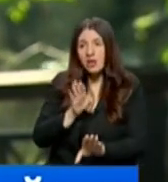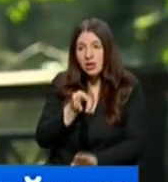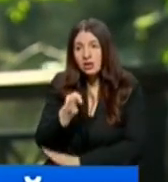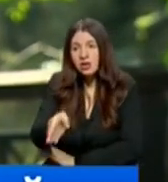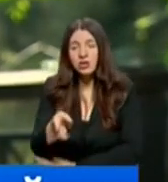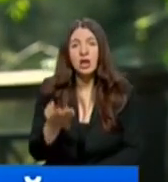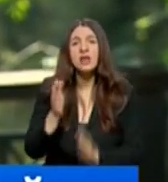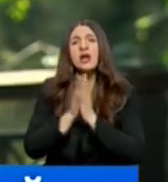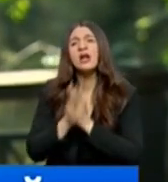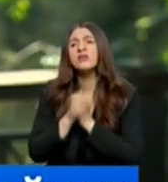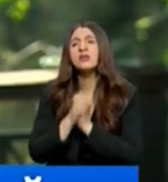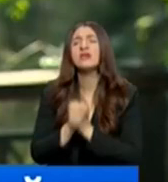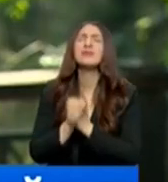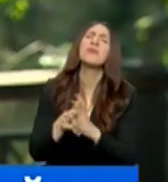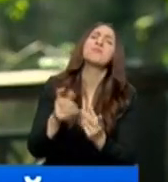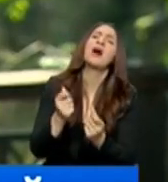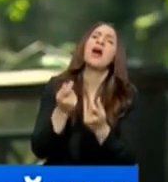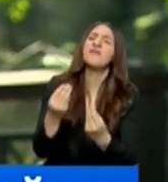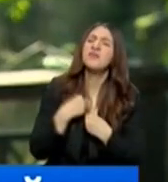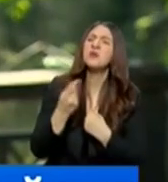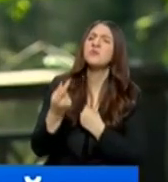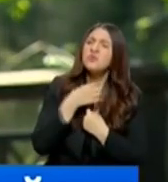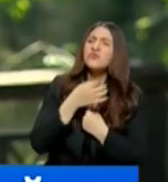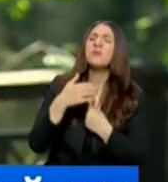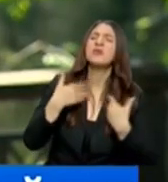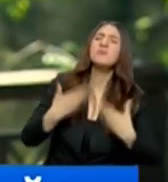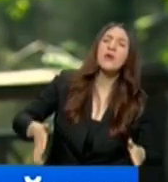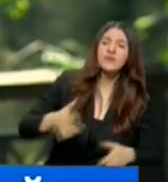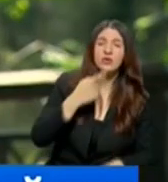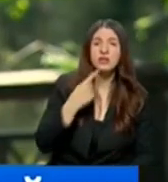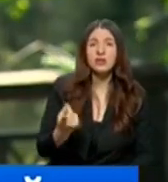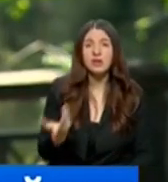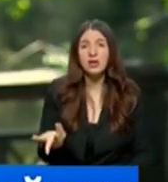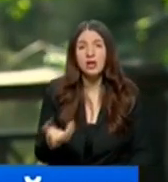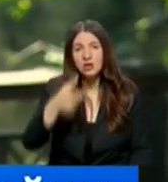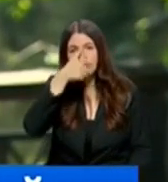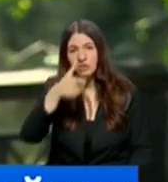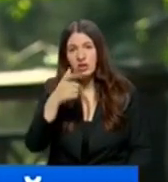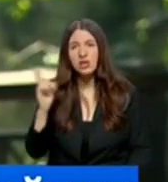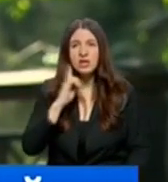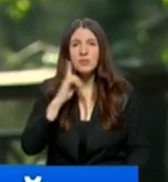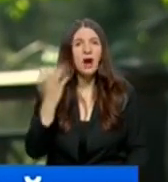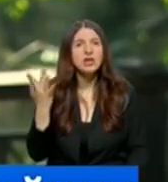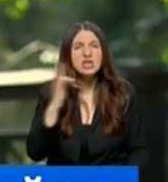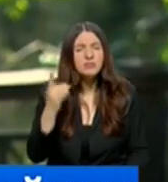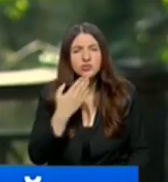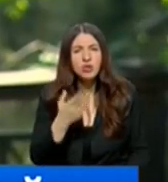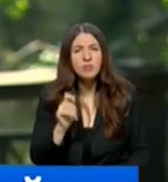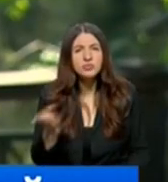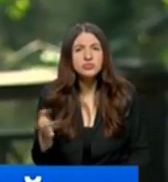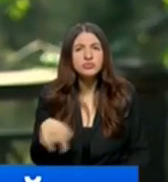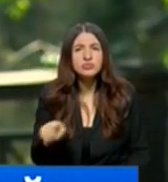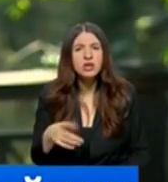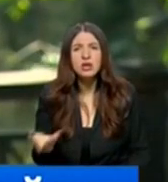gittiler. Yalvardılar, yakardılar, para verin, pul verin, mahvoluyoruz diye. Ya Türkiye'nin itibarı, hangi itibardan söz ediyorlar